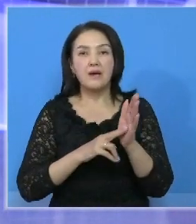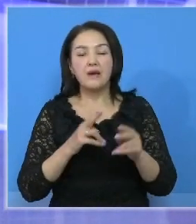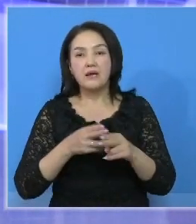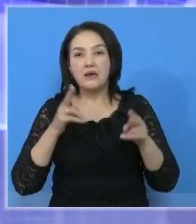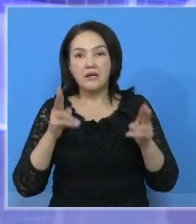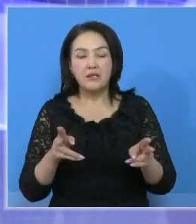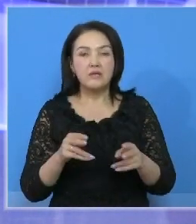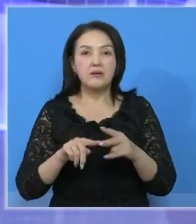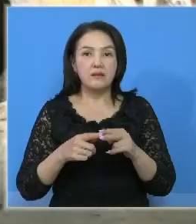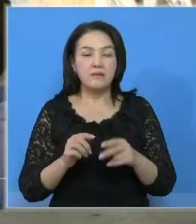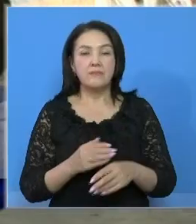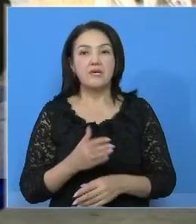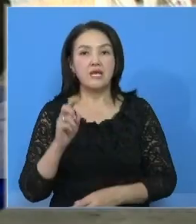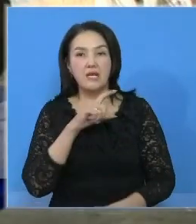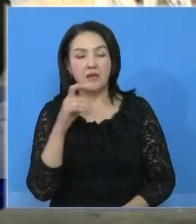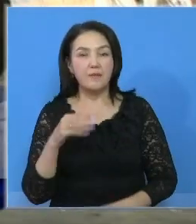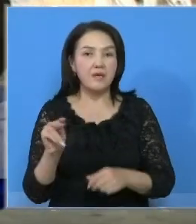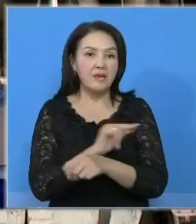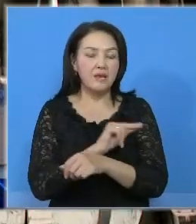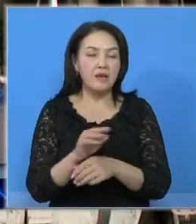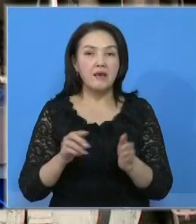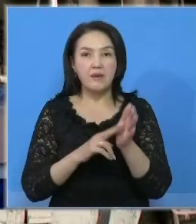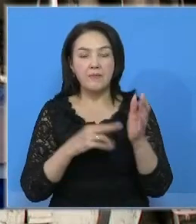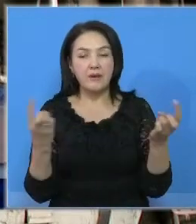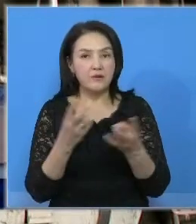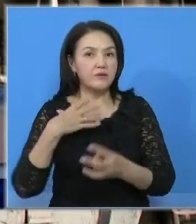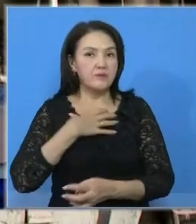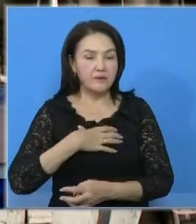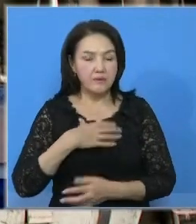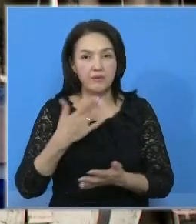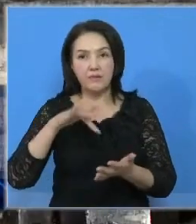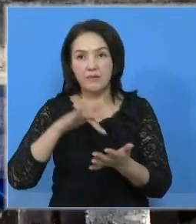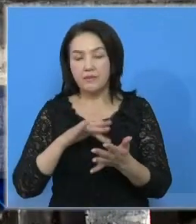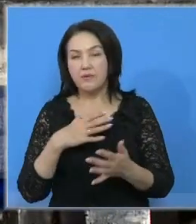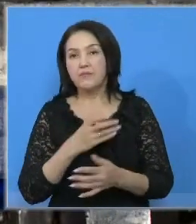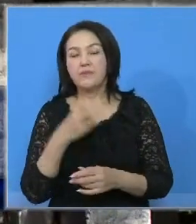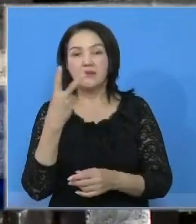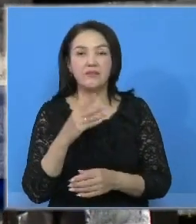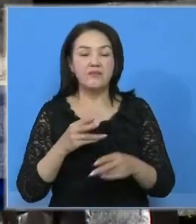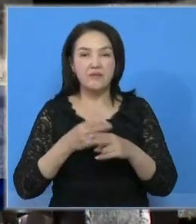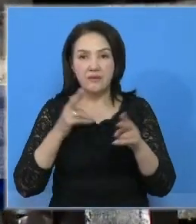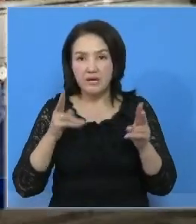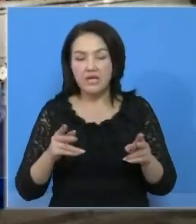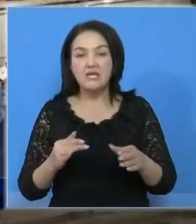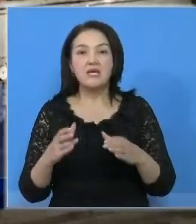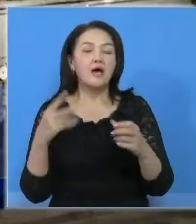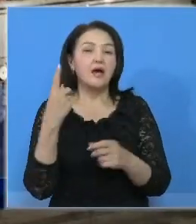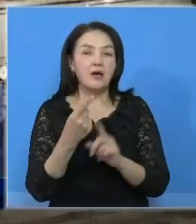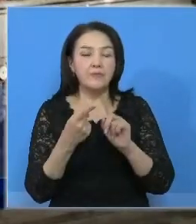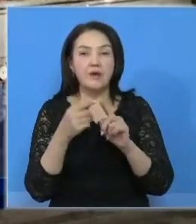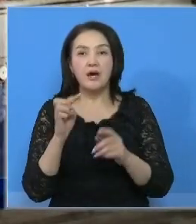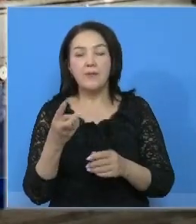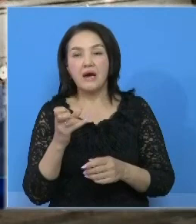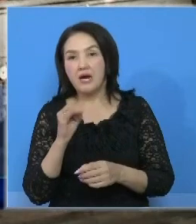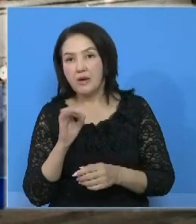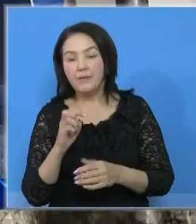техники. Эмбинское ремонтное депо – проект нужный и важный. В городе действует два железнодорожных депо. Одно из них – локомотивное, находится